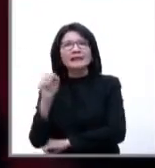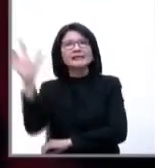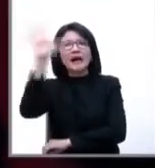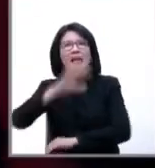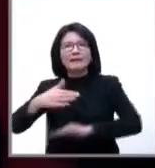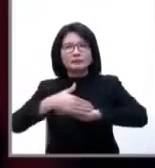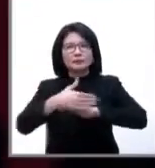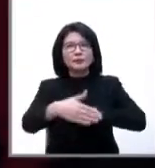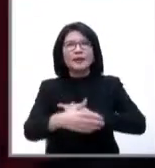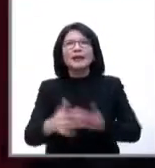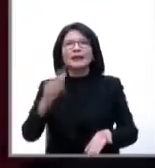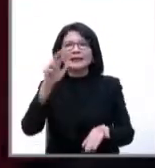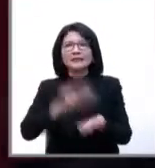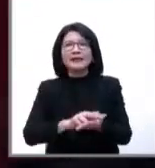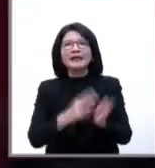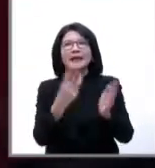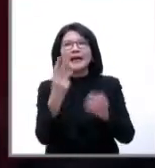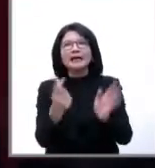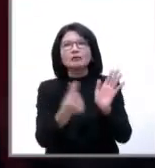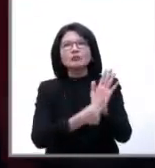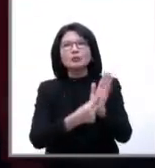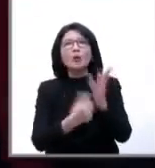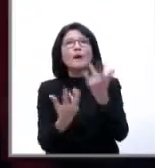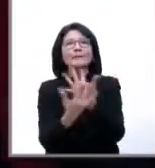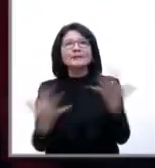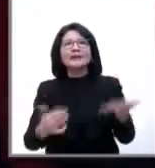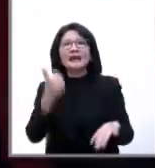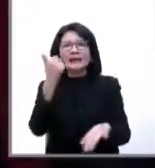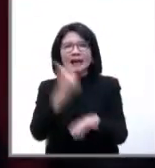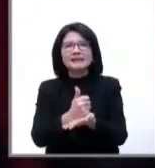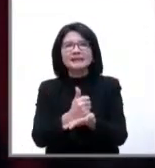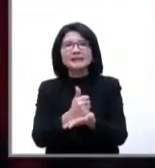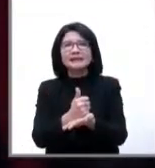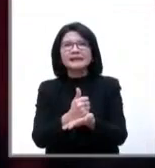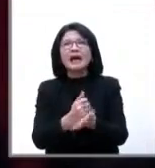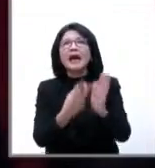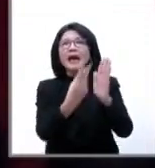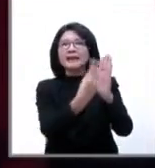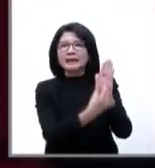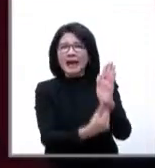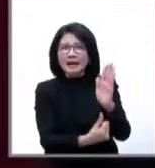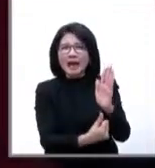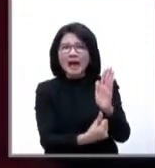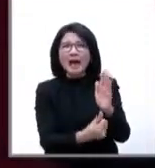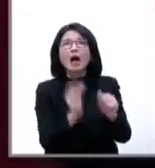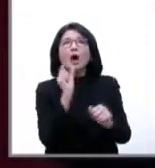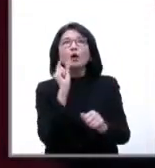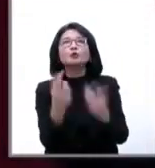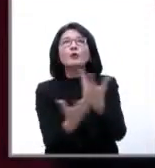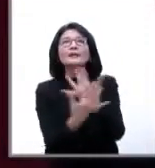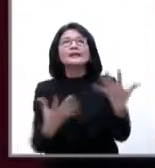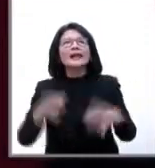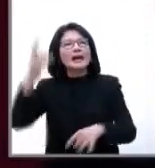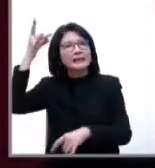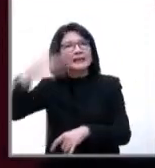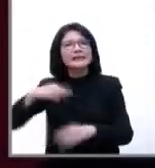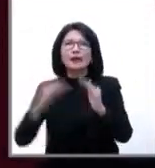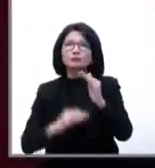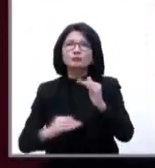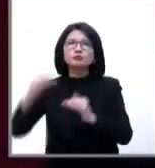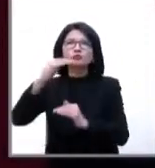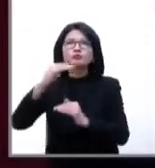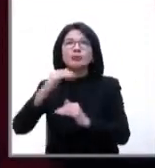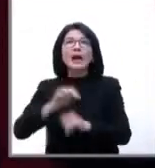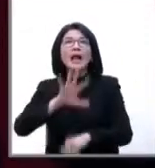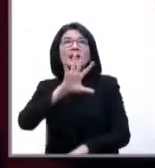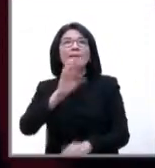RUU masyarakat adat secepat-cepatnya dana idi atau dana untuk masyarakat desa kita tingkatkan